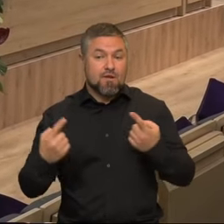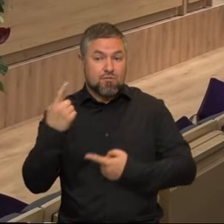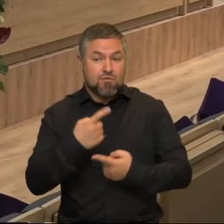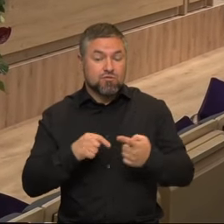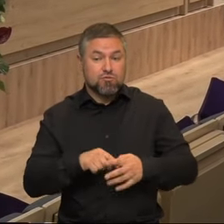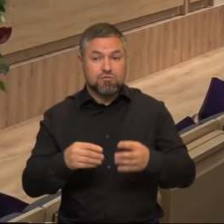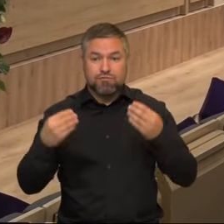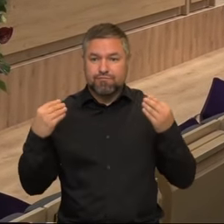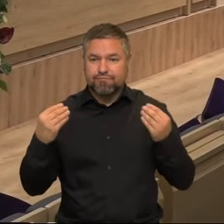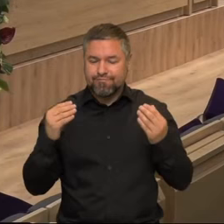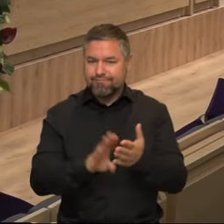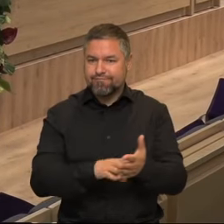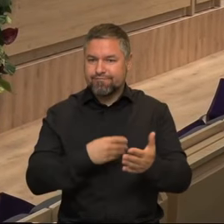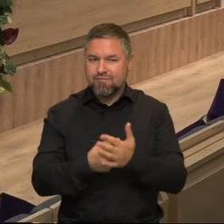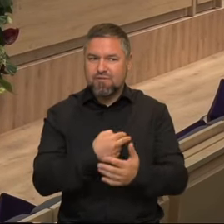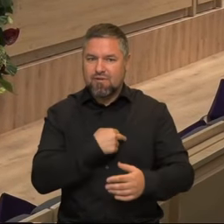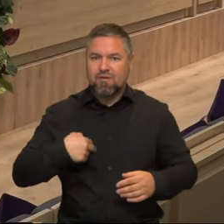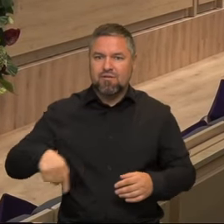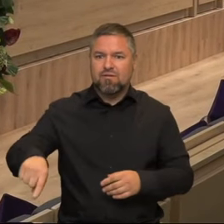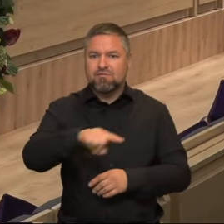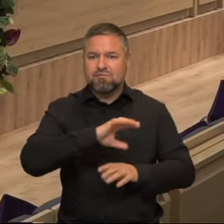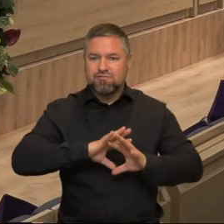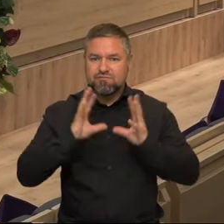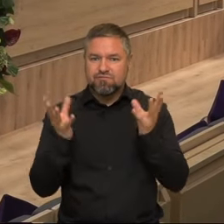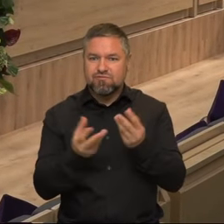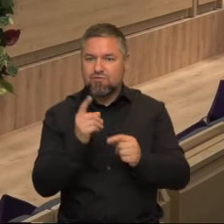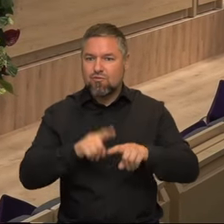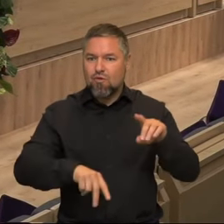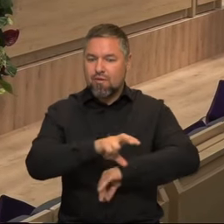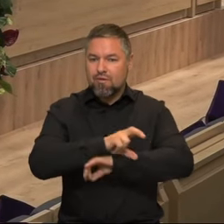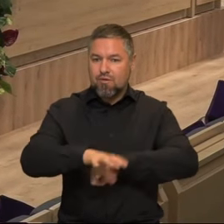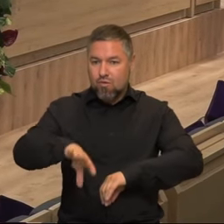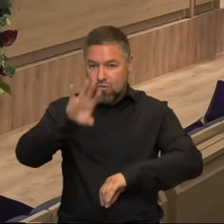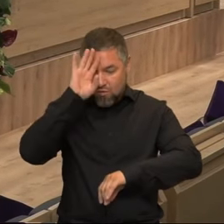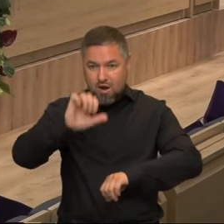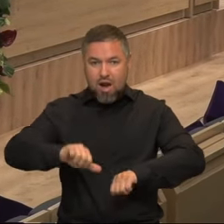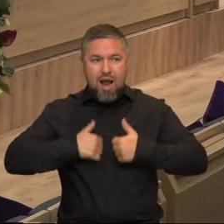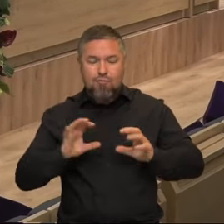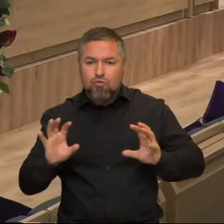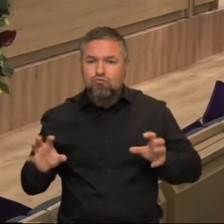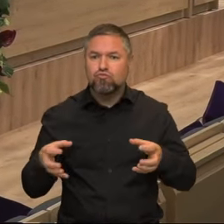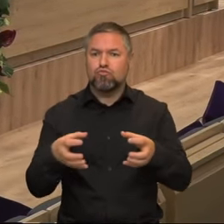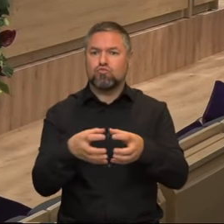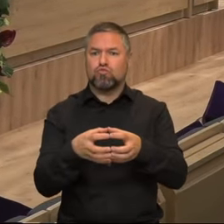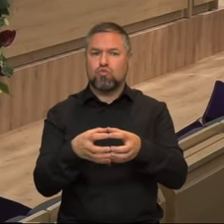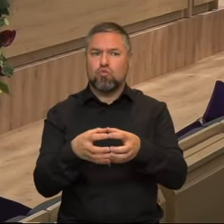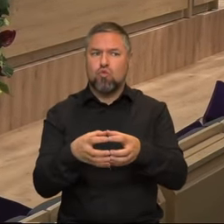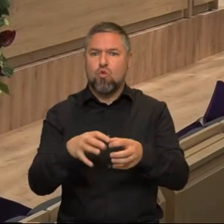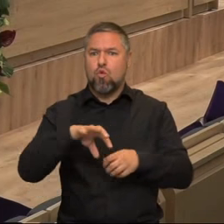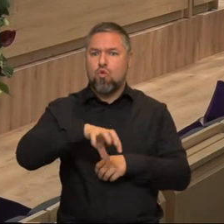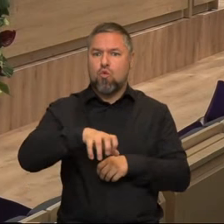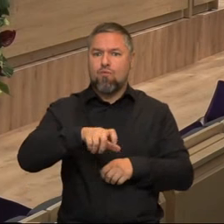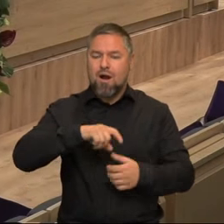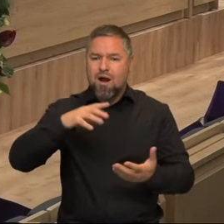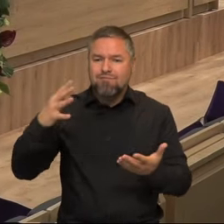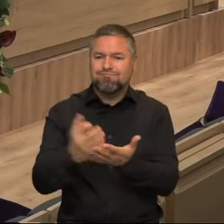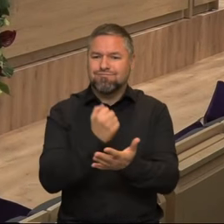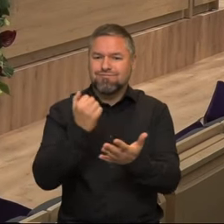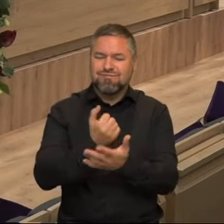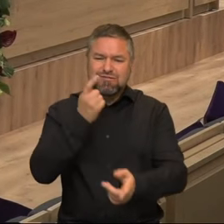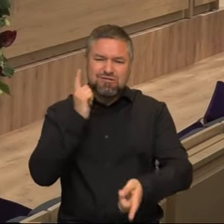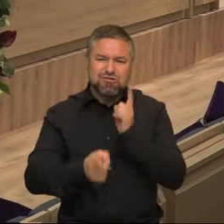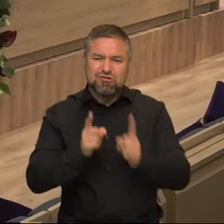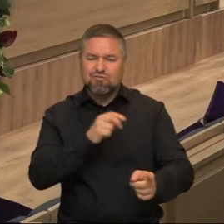jest to fantastyczny przykład dla nas wszystkich w Politechnice Łódzkiej, aby drużynowo zdobywać jak